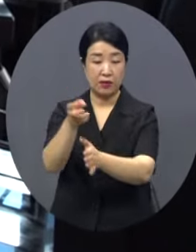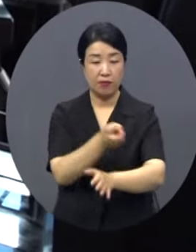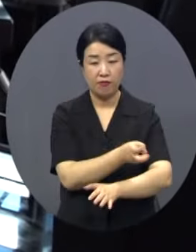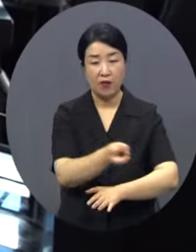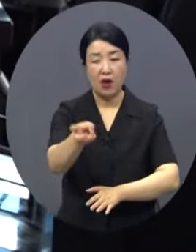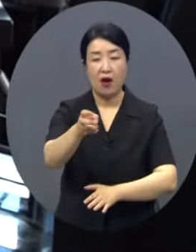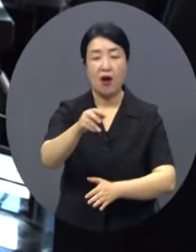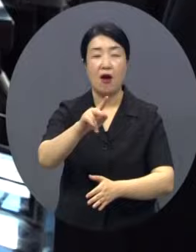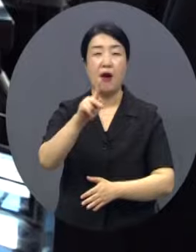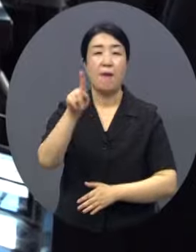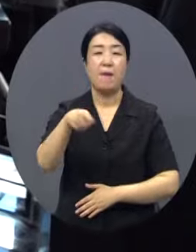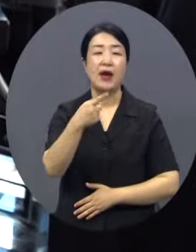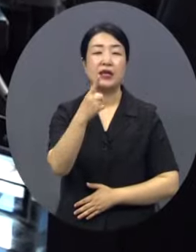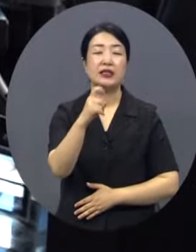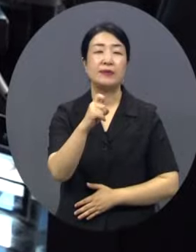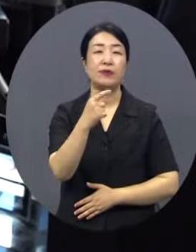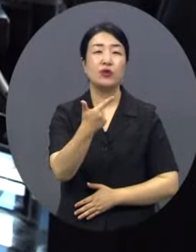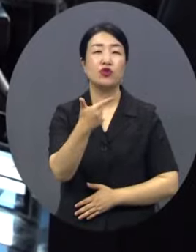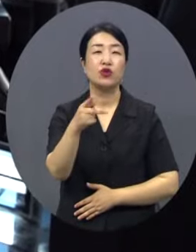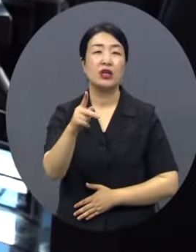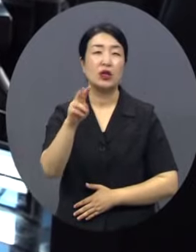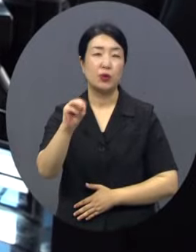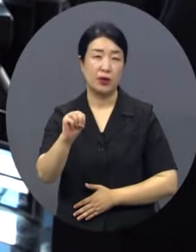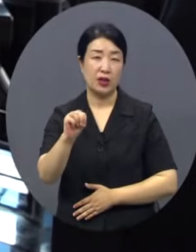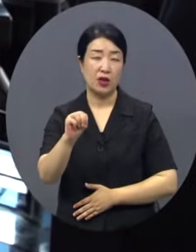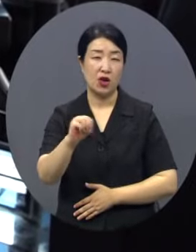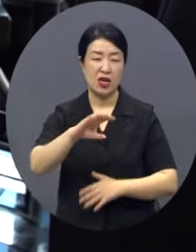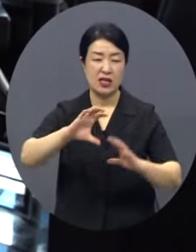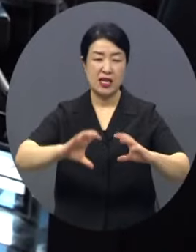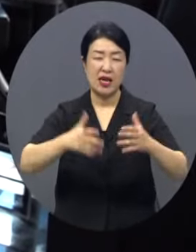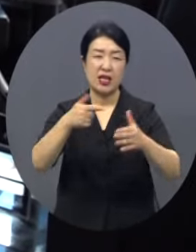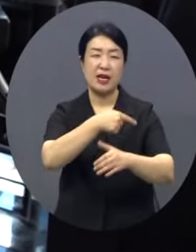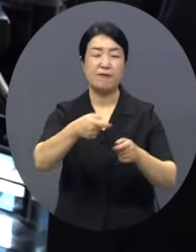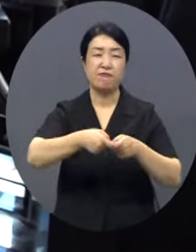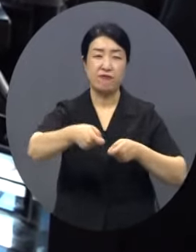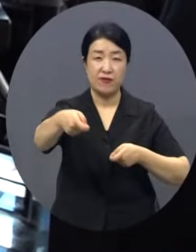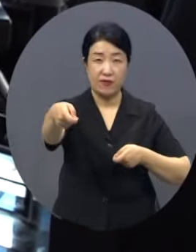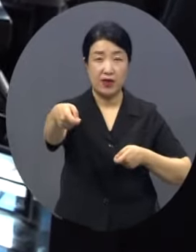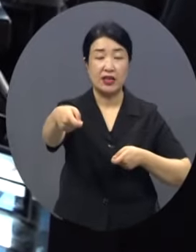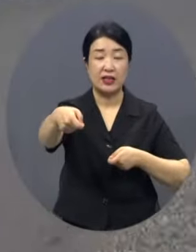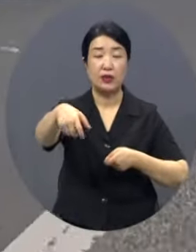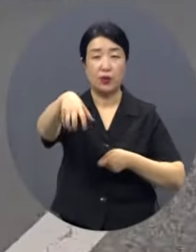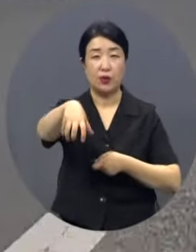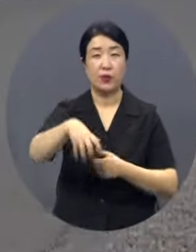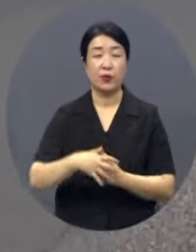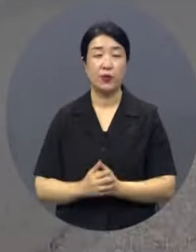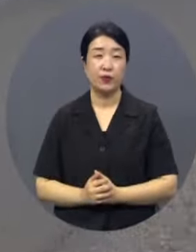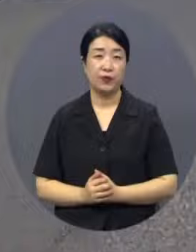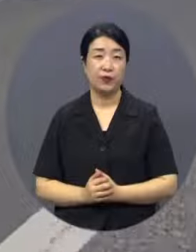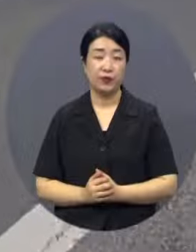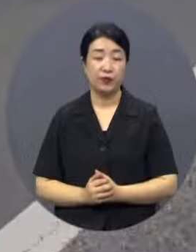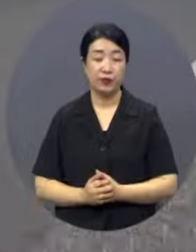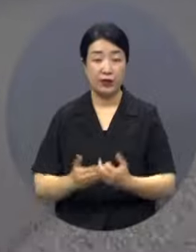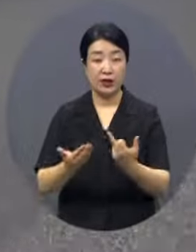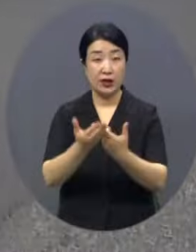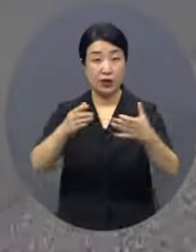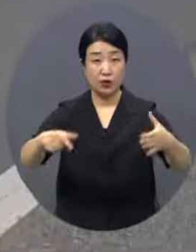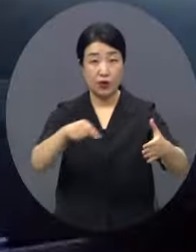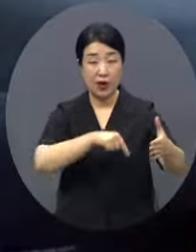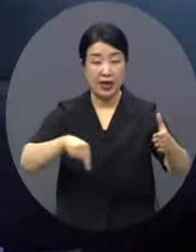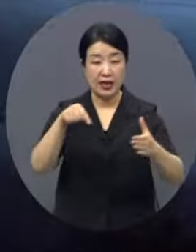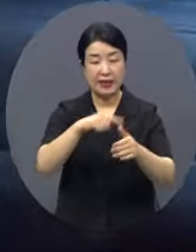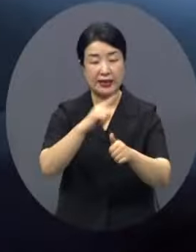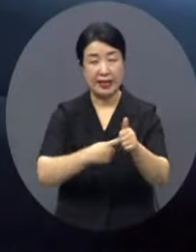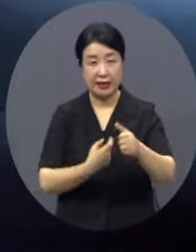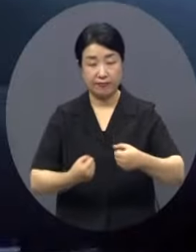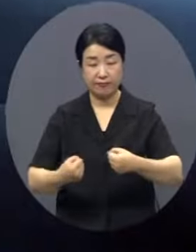운행거리만 116km로 세계에서 가장 긴 자율주행 대중교통 서비스 구간입니다. 도내에서 자율주행 차량